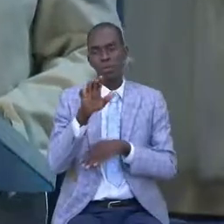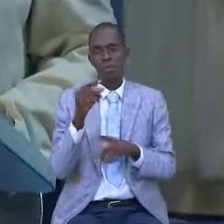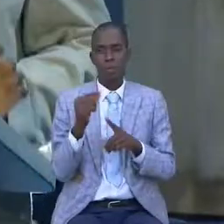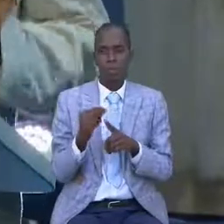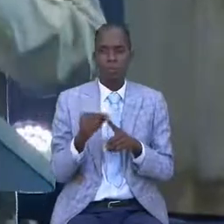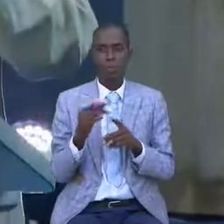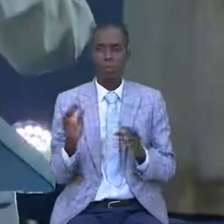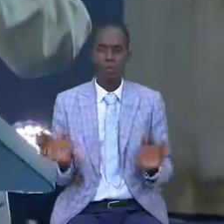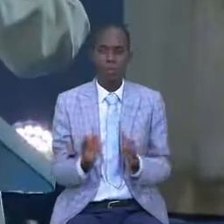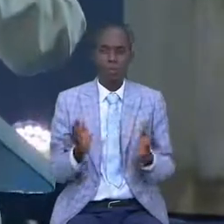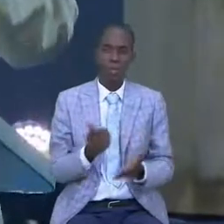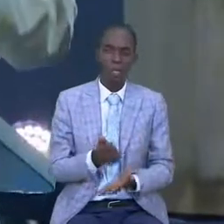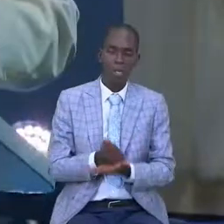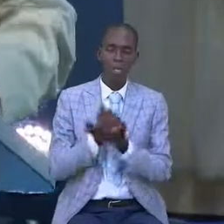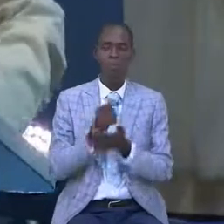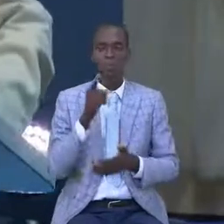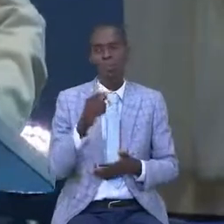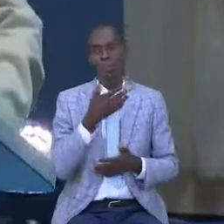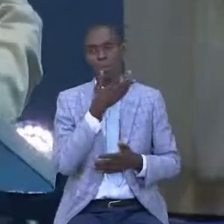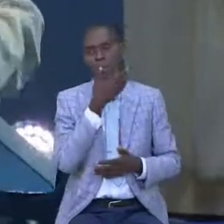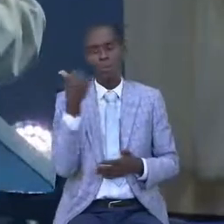après ce programme.